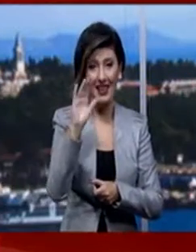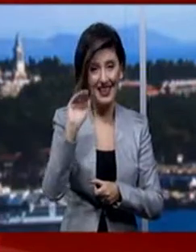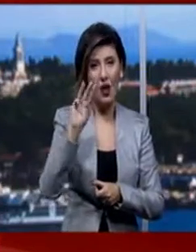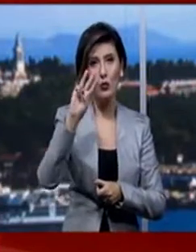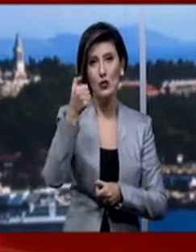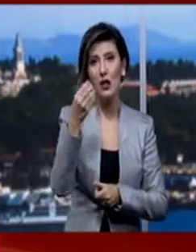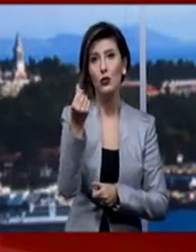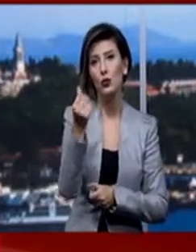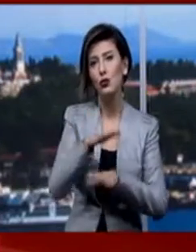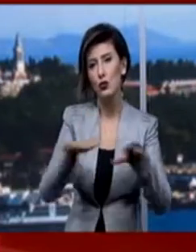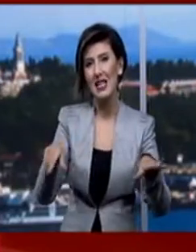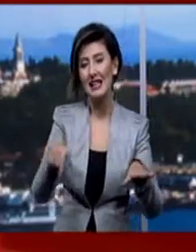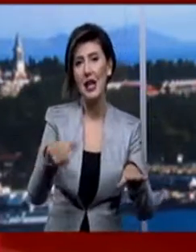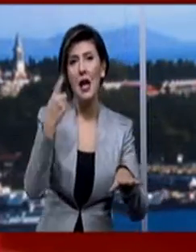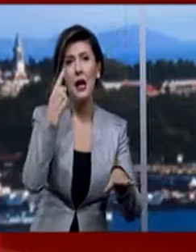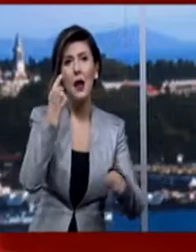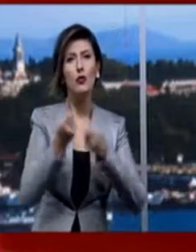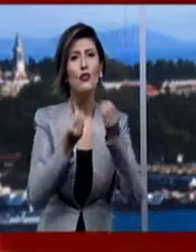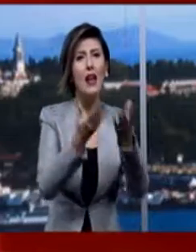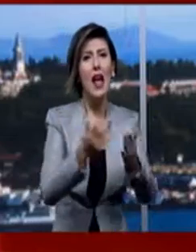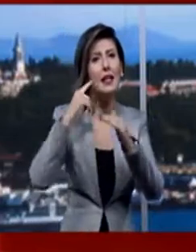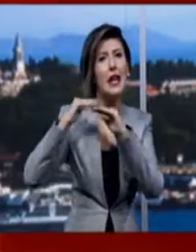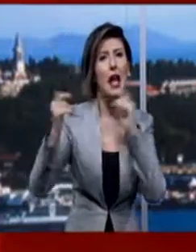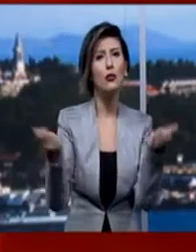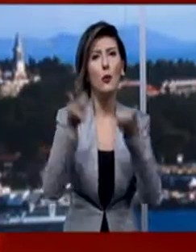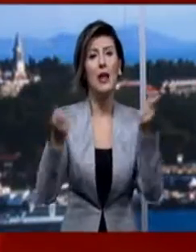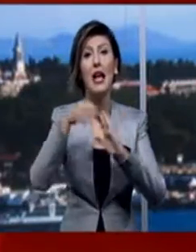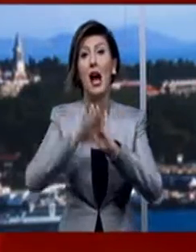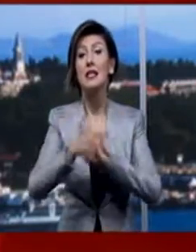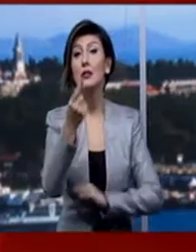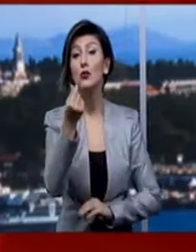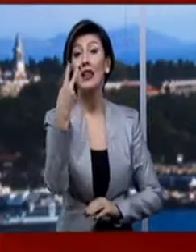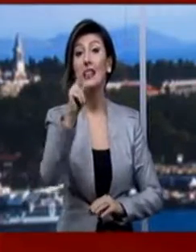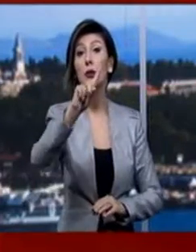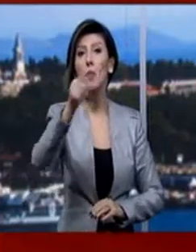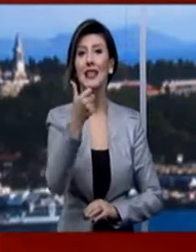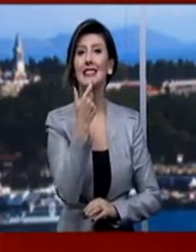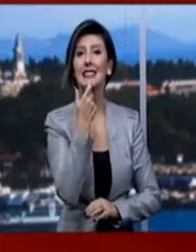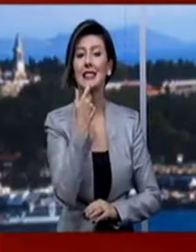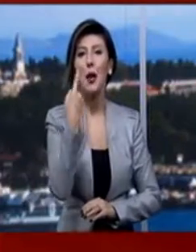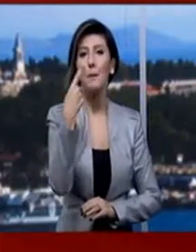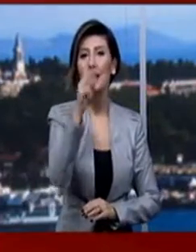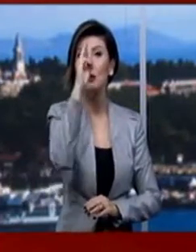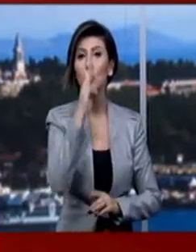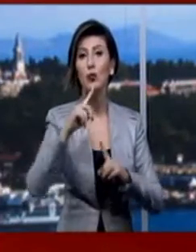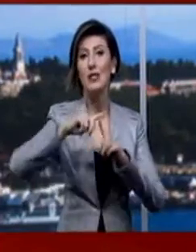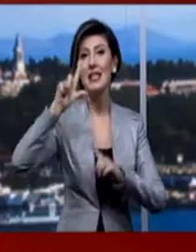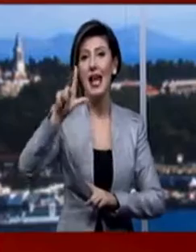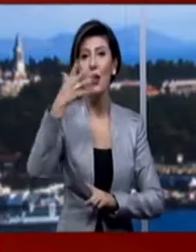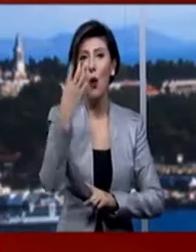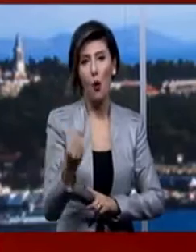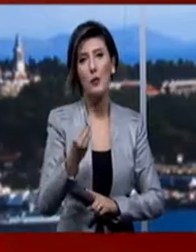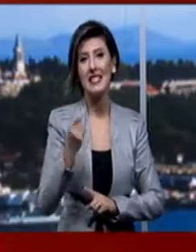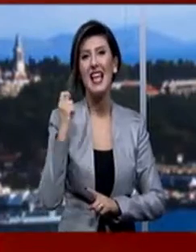36 kuruş düzeyinde. Kamu işveren heyeti toplantılarda asgari ücretin 2016 yılında 1300